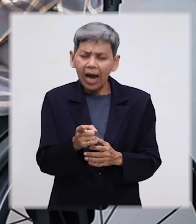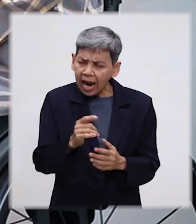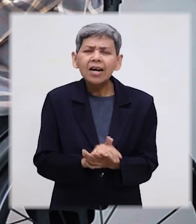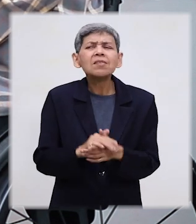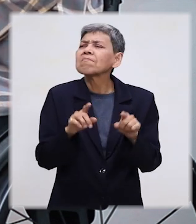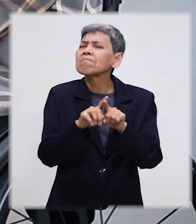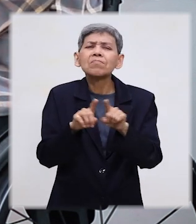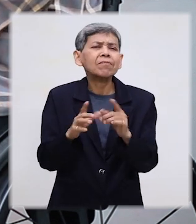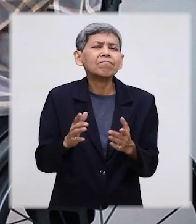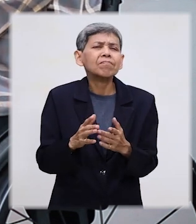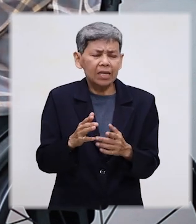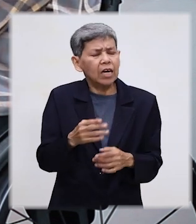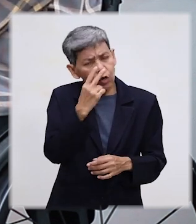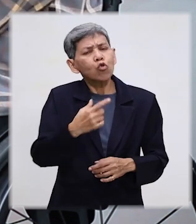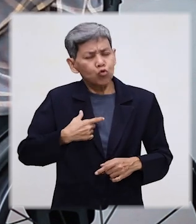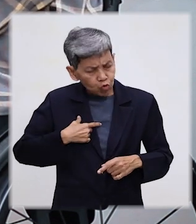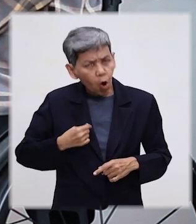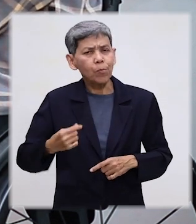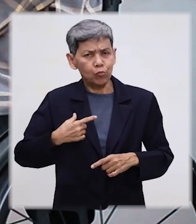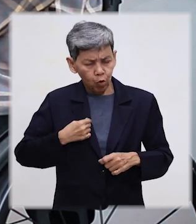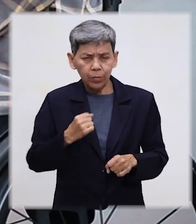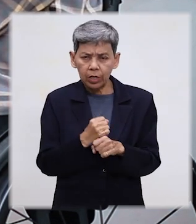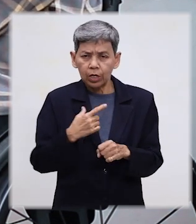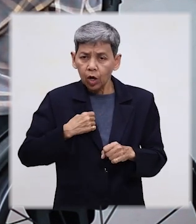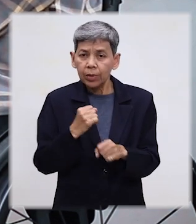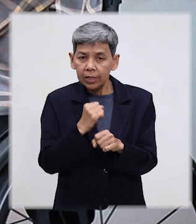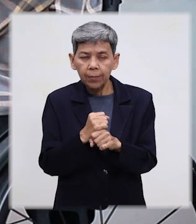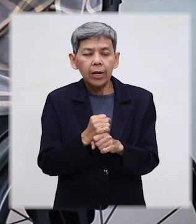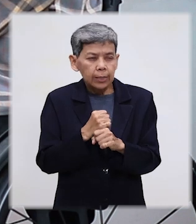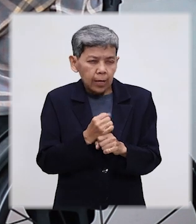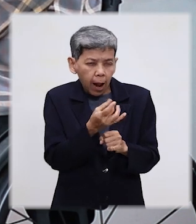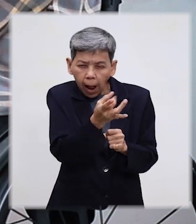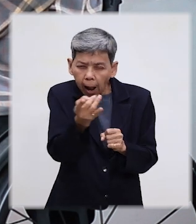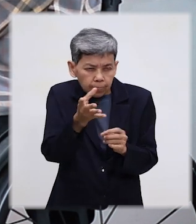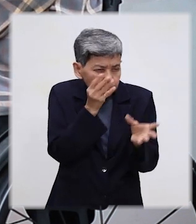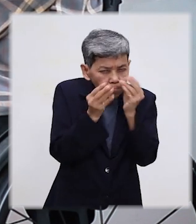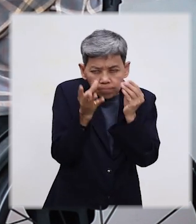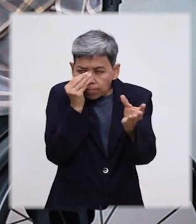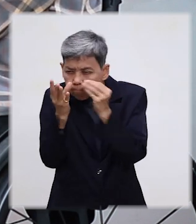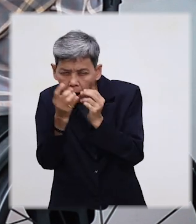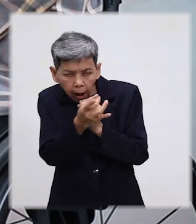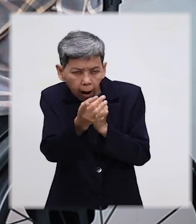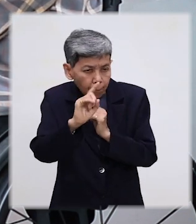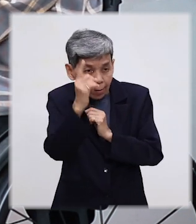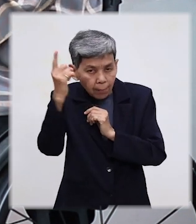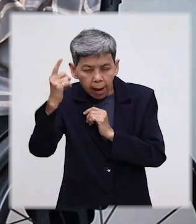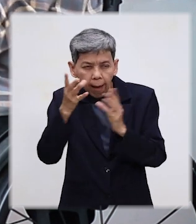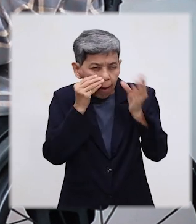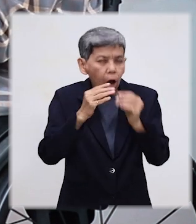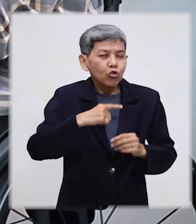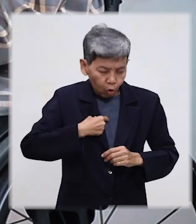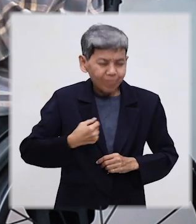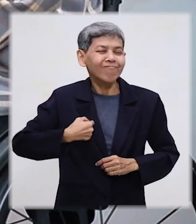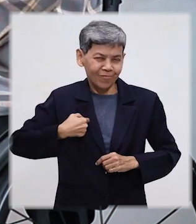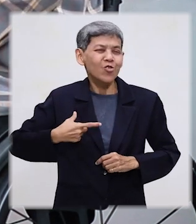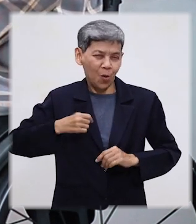ในเรื่องของ การหาข้อมูล การหาข้อมูล การเจอ subject ใหม่ๆอะไรเงี้ย มันคือความสนุ